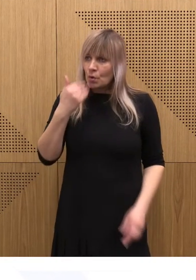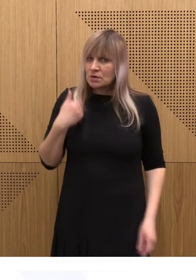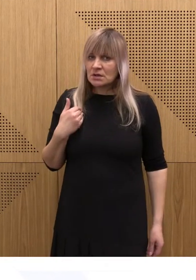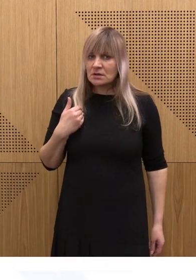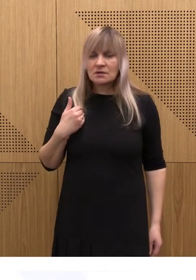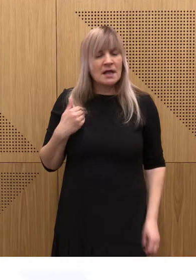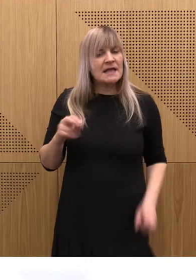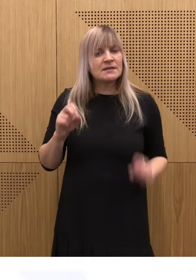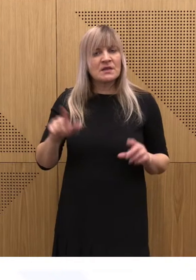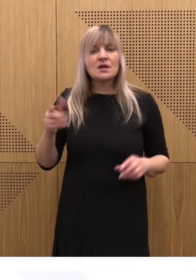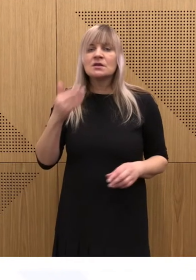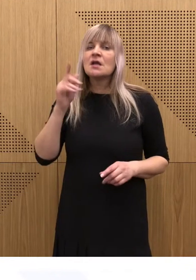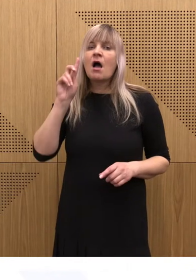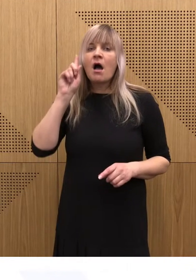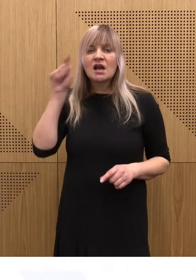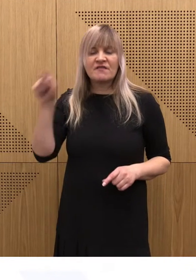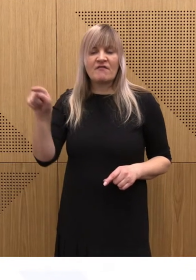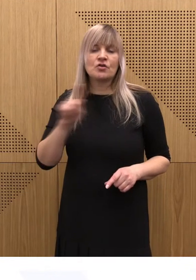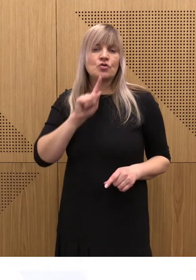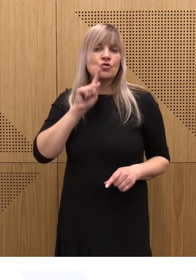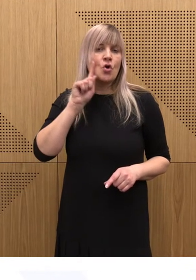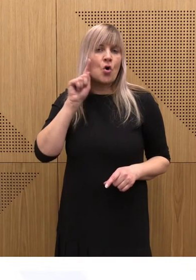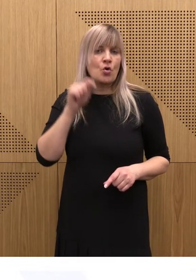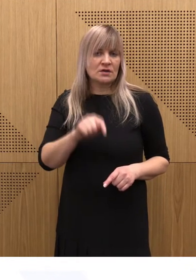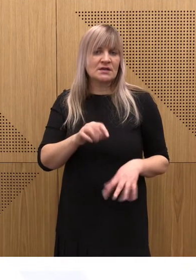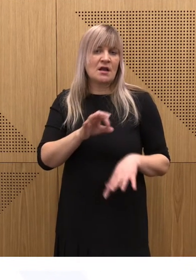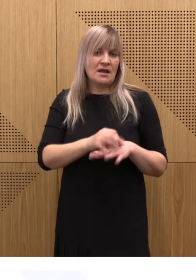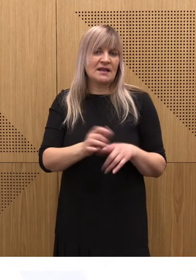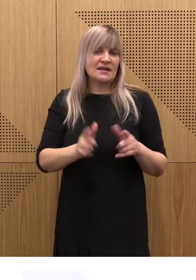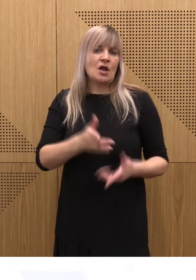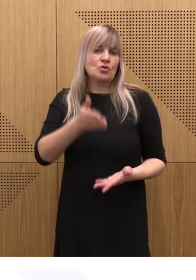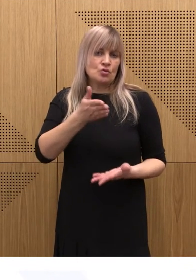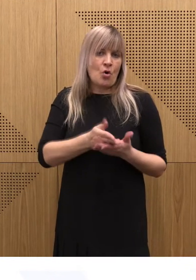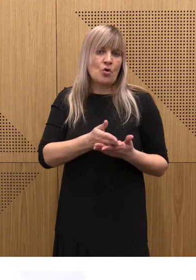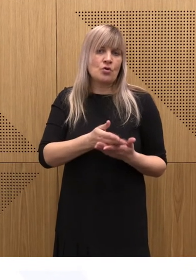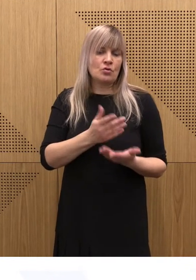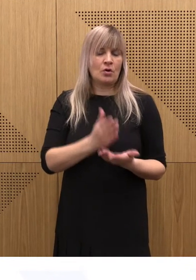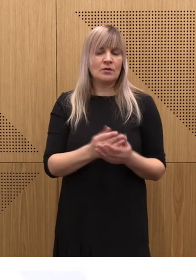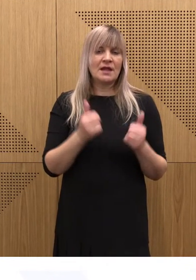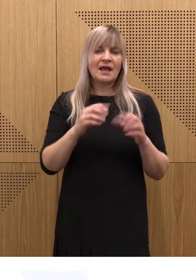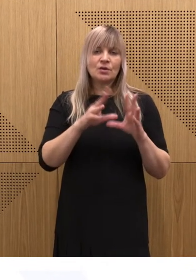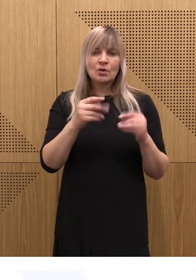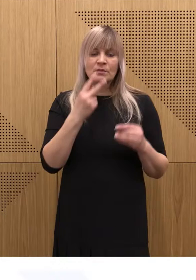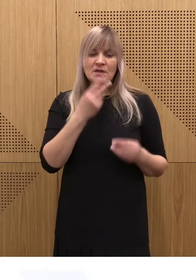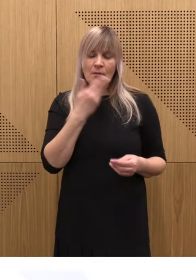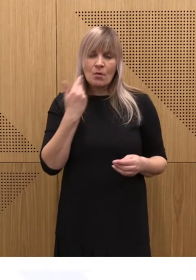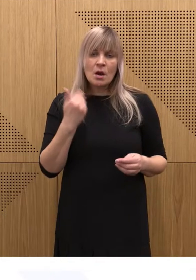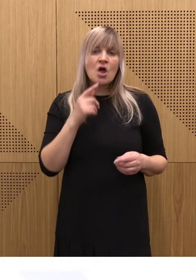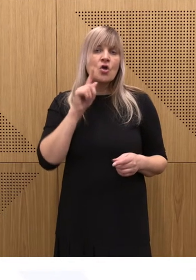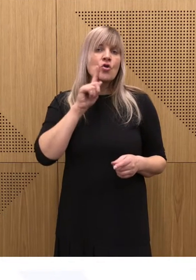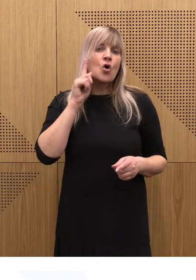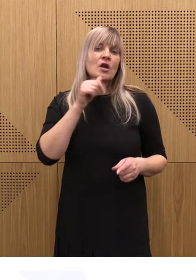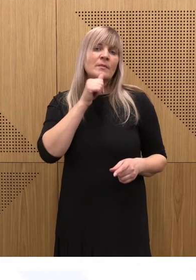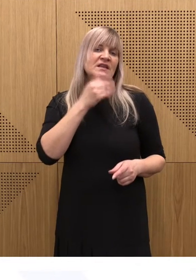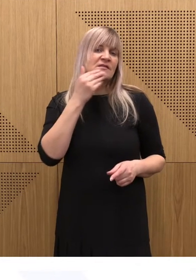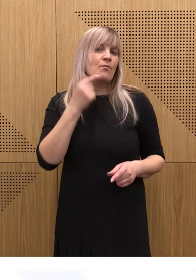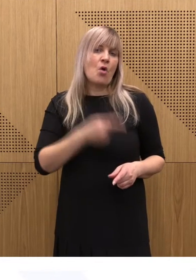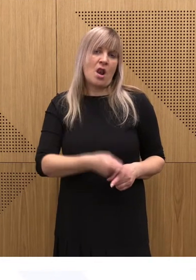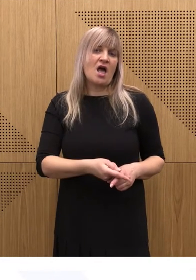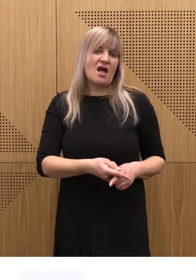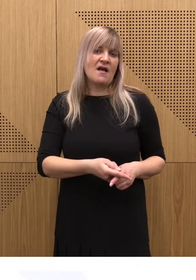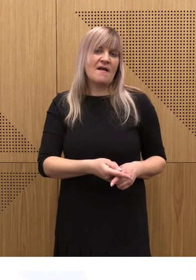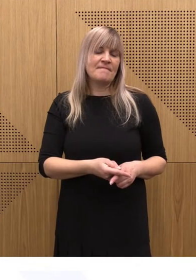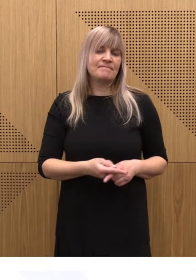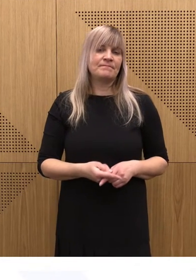ka nooremate õpilaste hulgas see levik on olnud. Meil ei ole häid tulemusi, sest nooremaid lapsi väga palju ei testita.